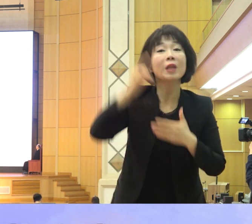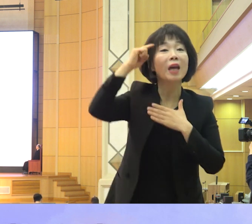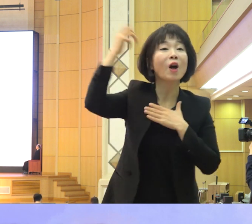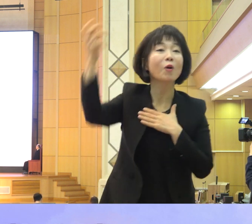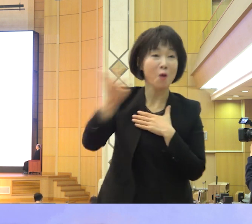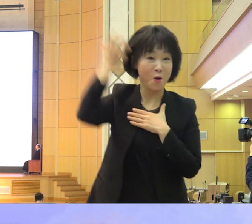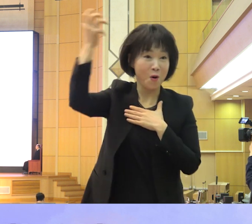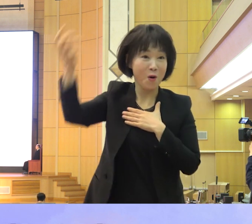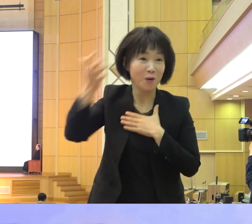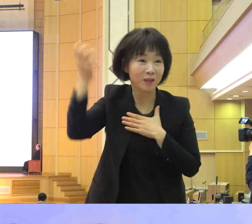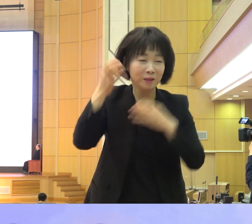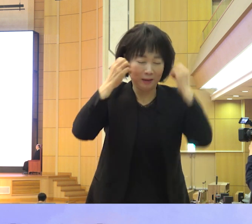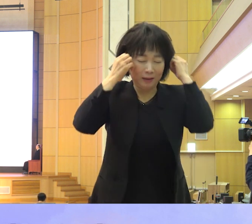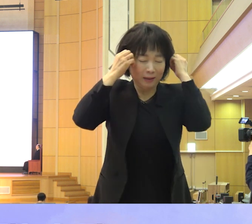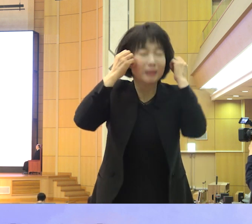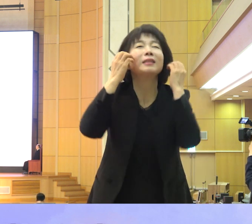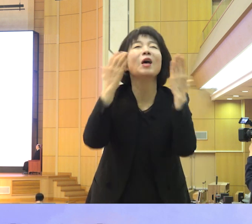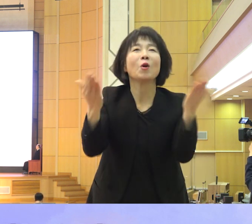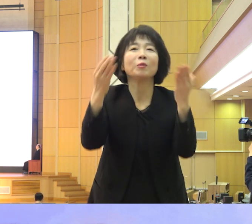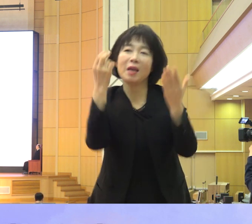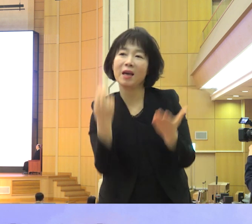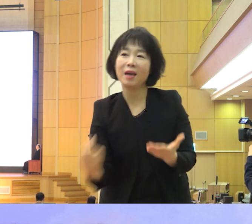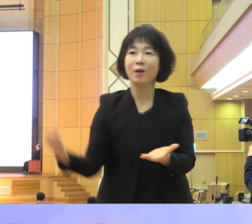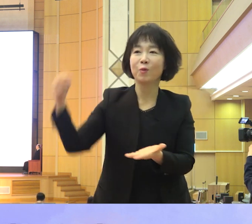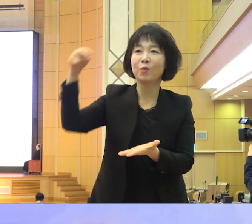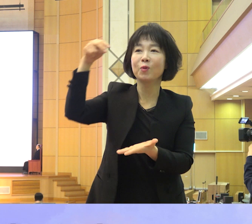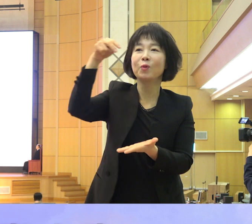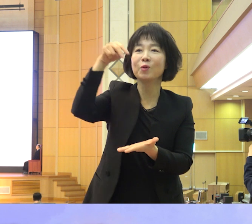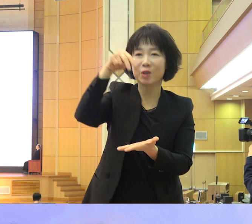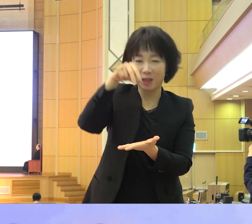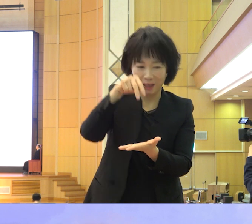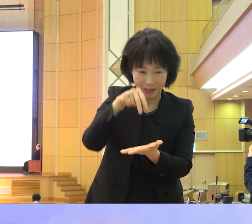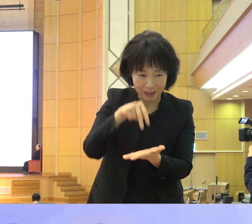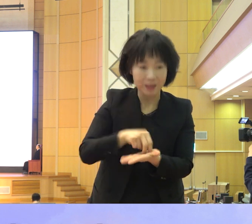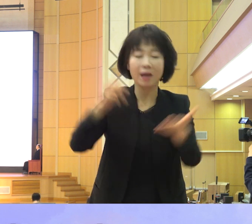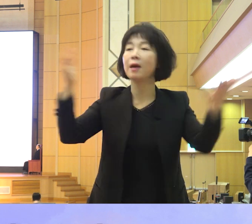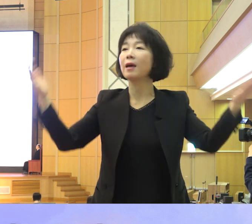이해하시네. 내 영혼 새롭게